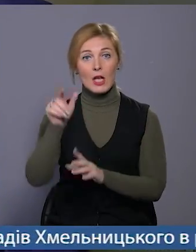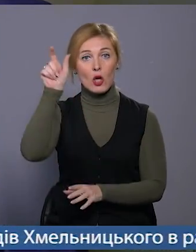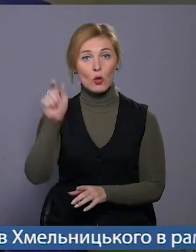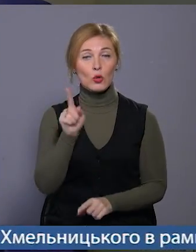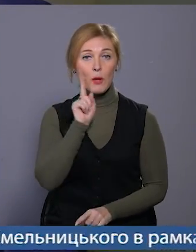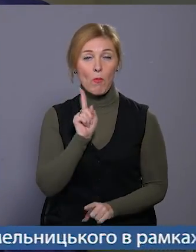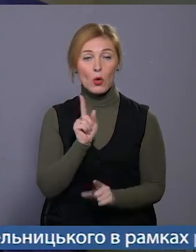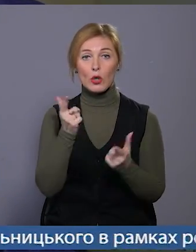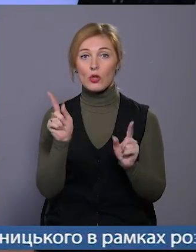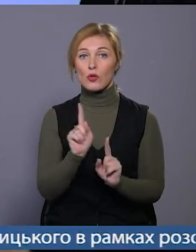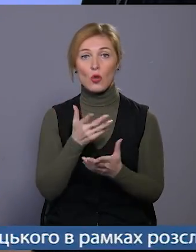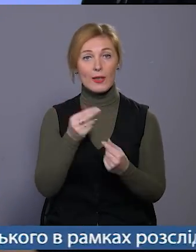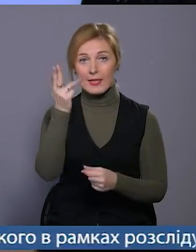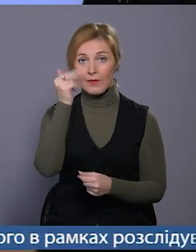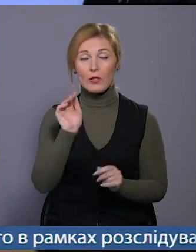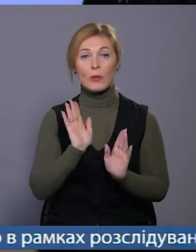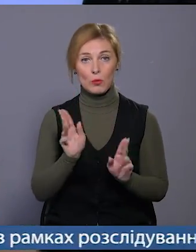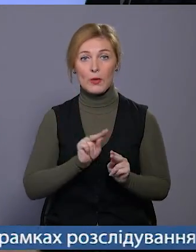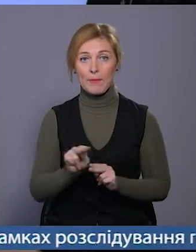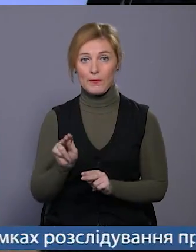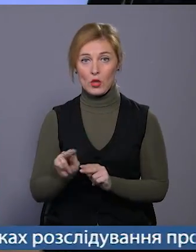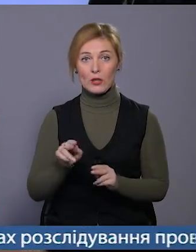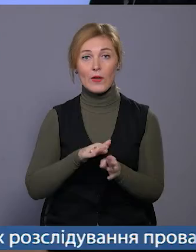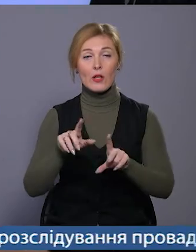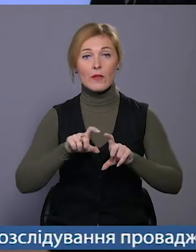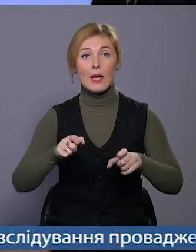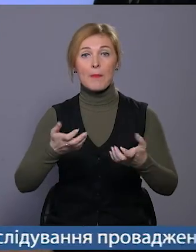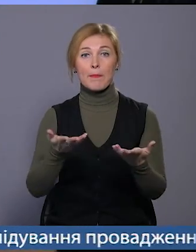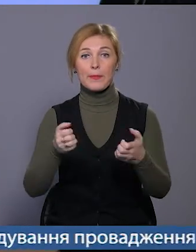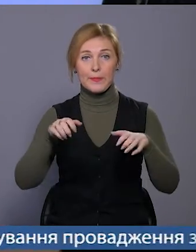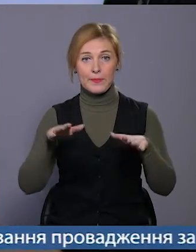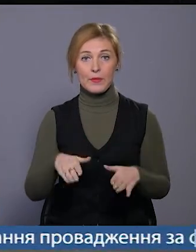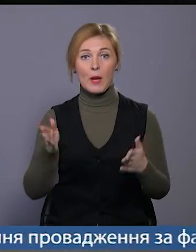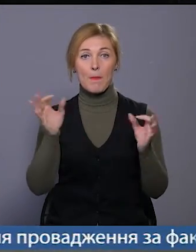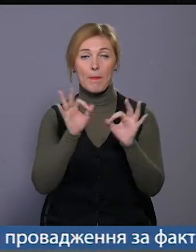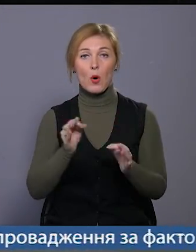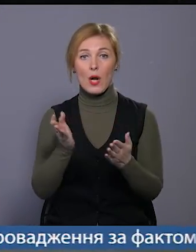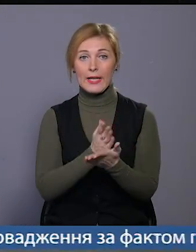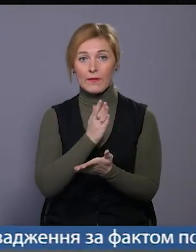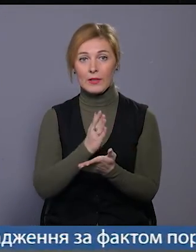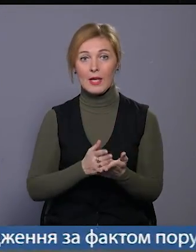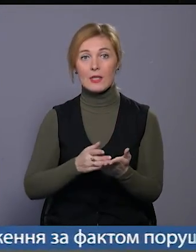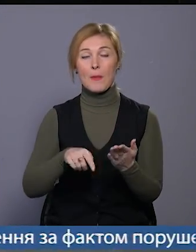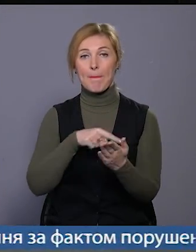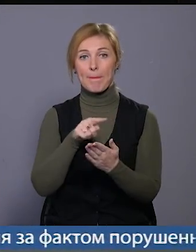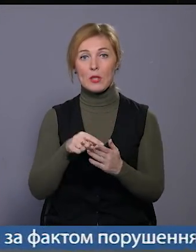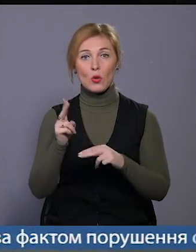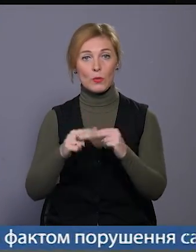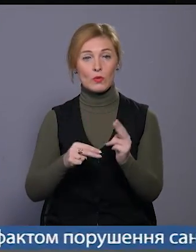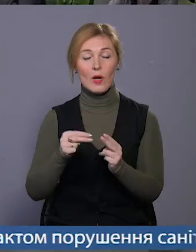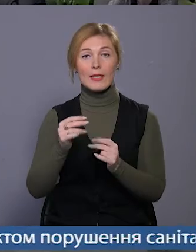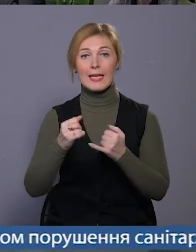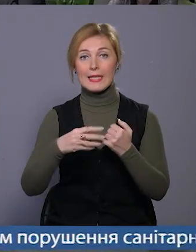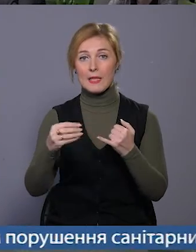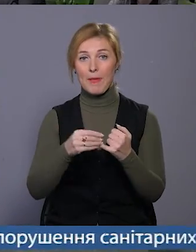поки що не звикли, але будемо привчати. Виконавчий комітет підтримав рішення про ліквідацію департаменту архітектури, містобудування та земельних ресурсів.